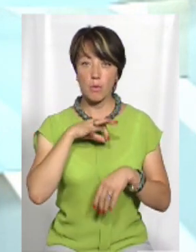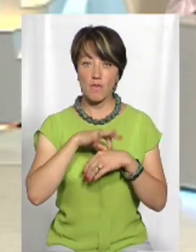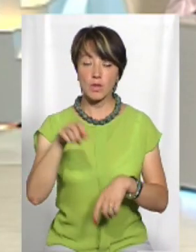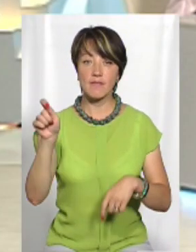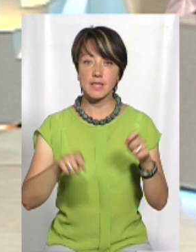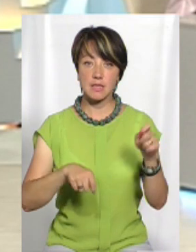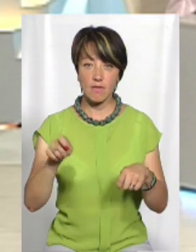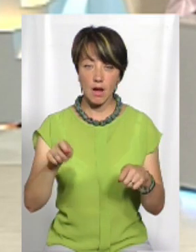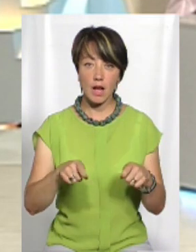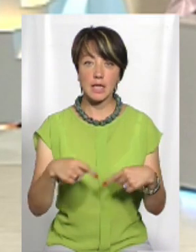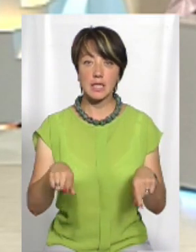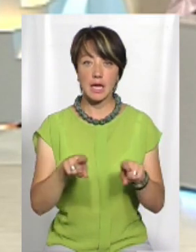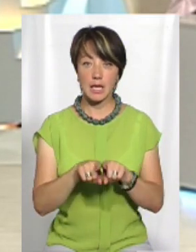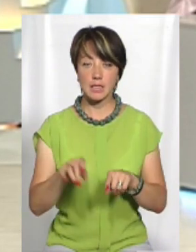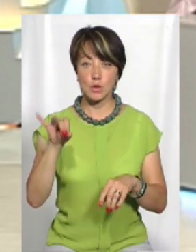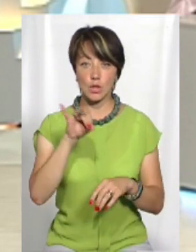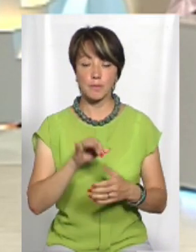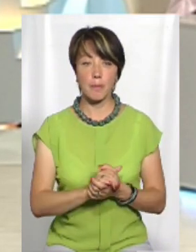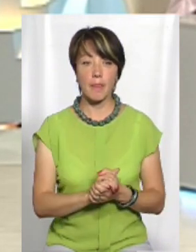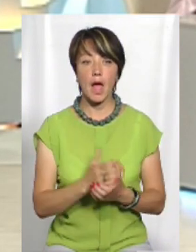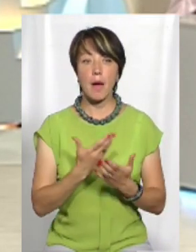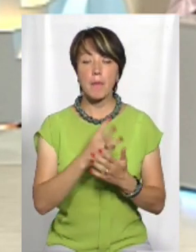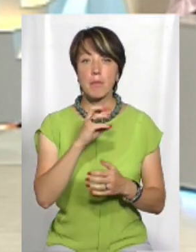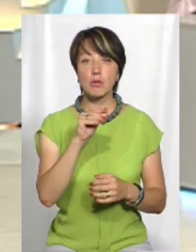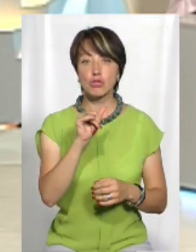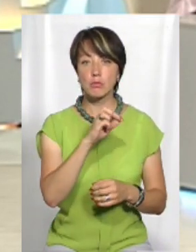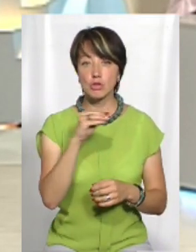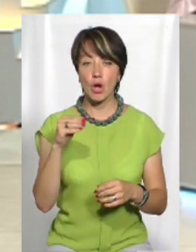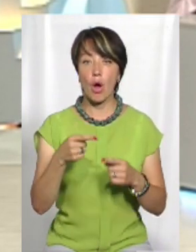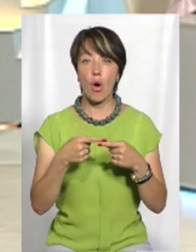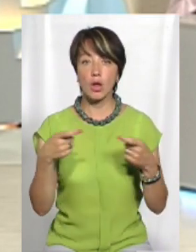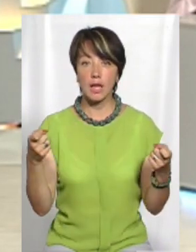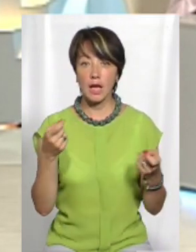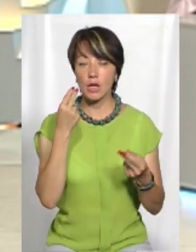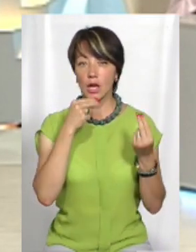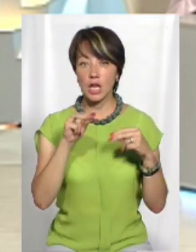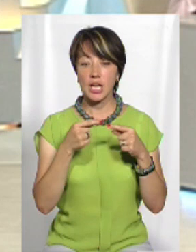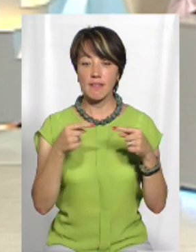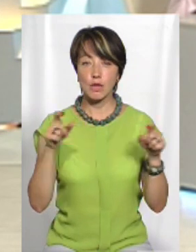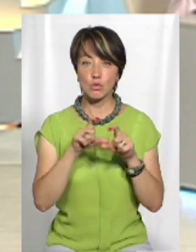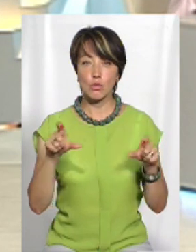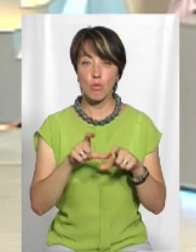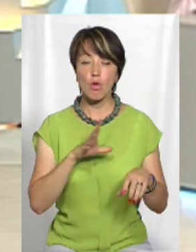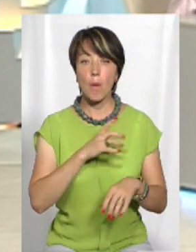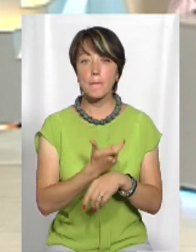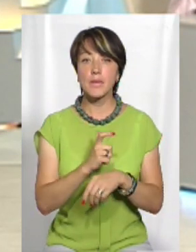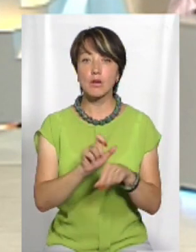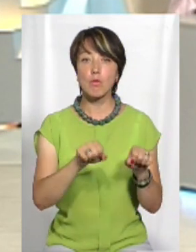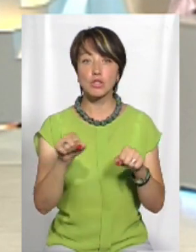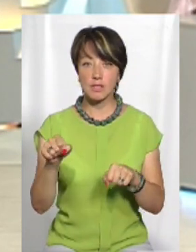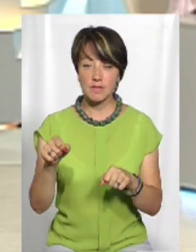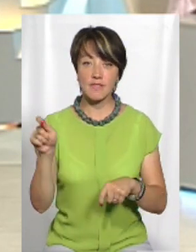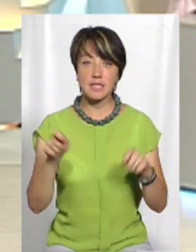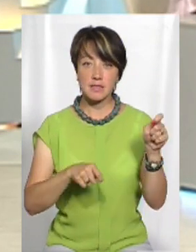проходить фестиваль такий історичний. Ну, напевно, якби в Меджибожі з'явилися якісь готелі і ліпше стала інфраструктура, то було б більше можливості